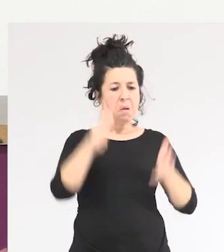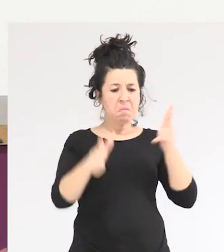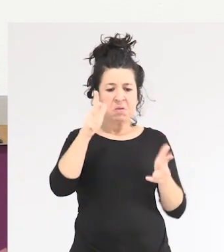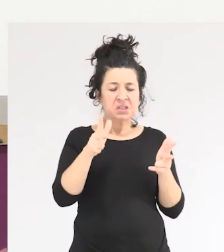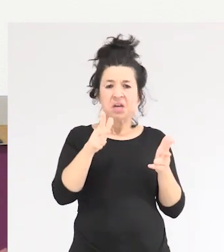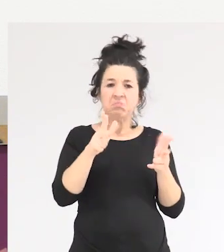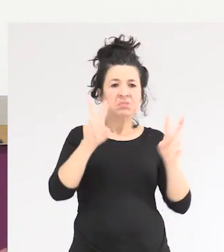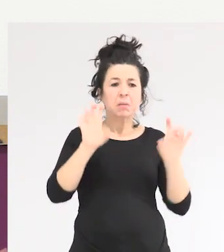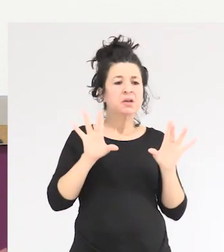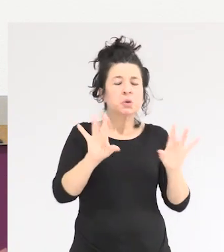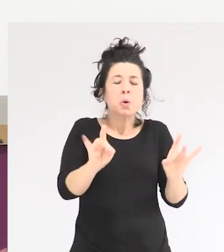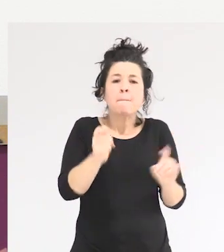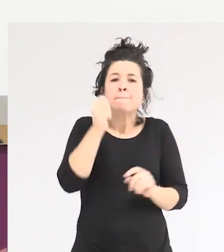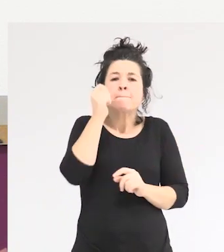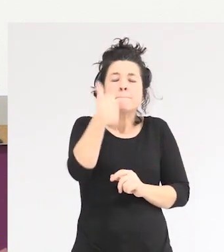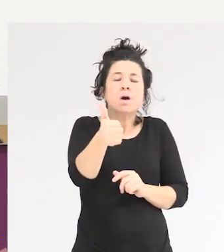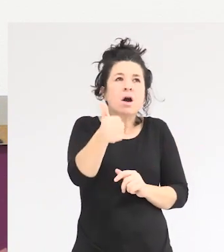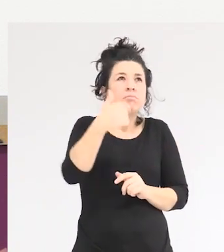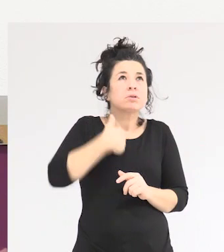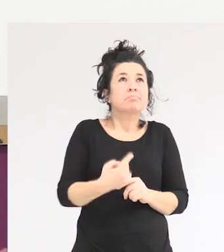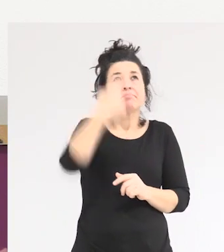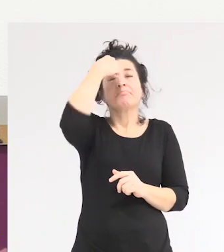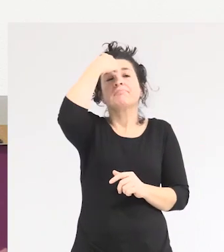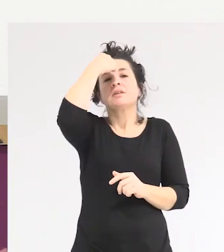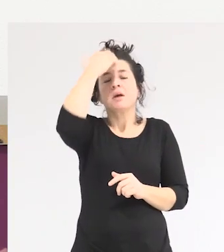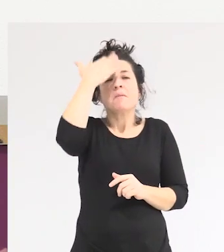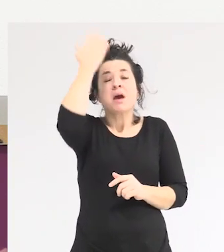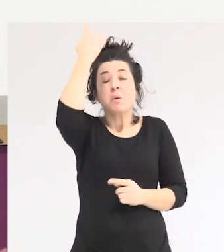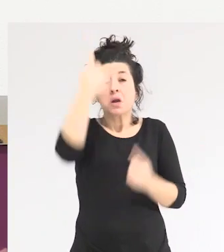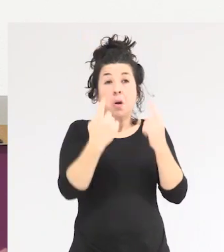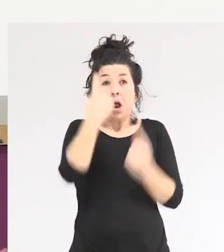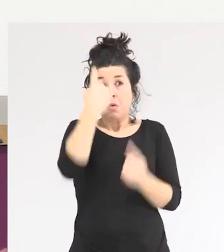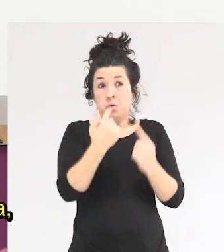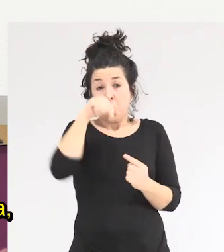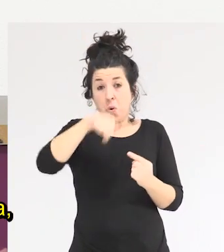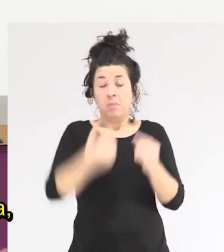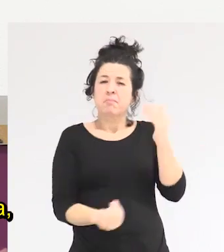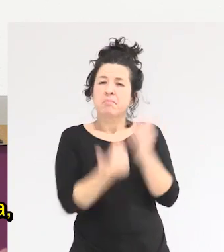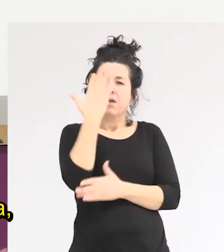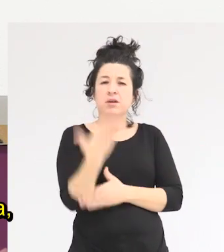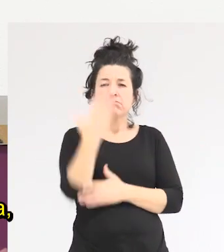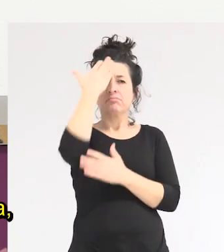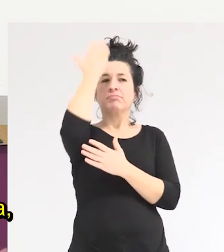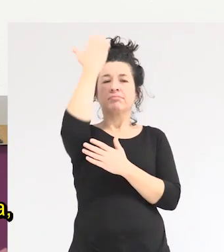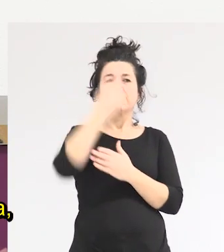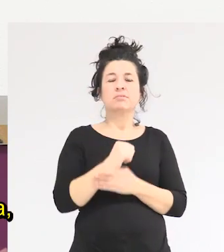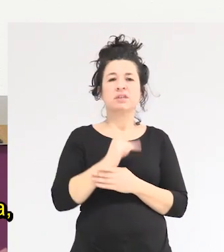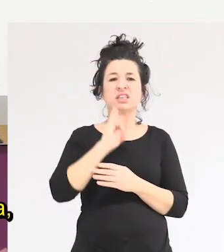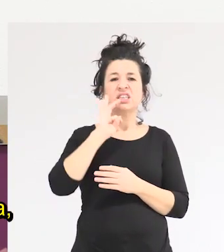da, botako ditut novela batzuk, kola buruz etorri zaizkidana gaur goizean, besterik gabe, Gogoan dut Sisifo maite